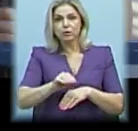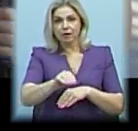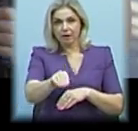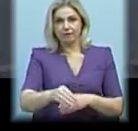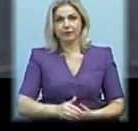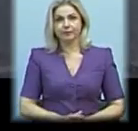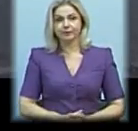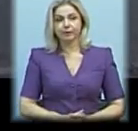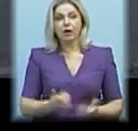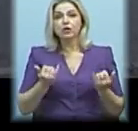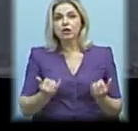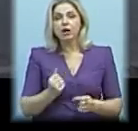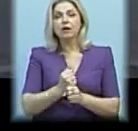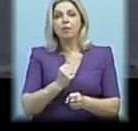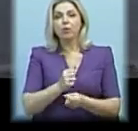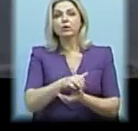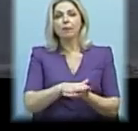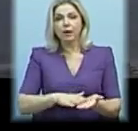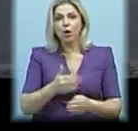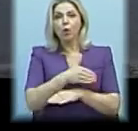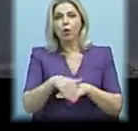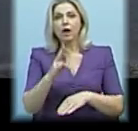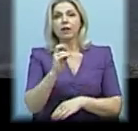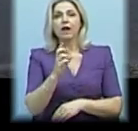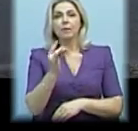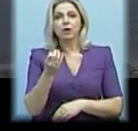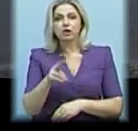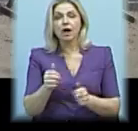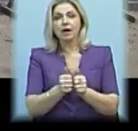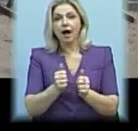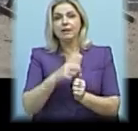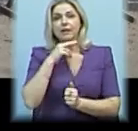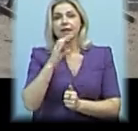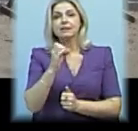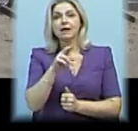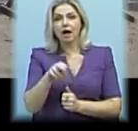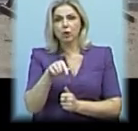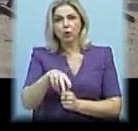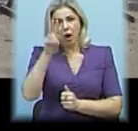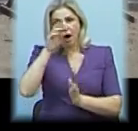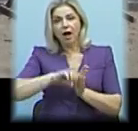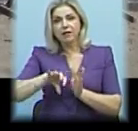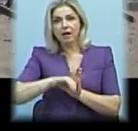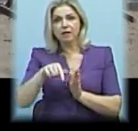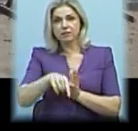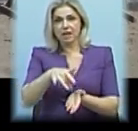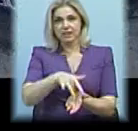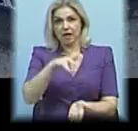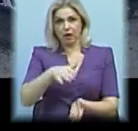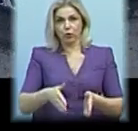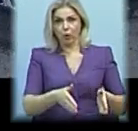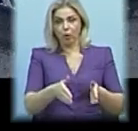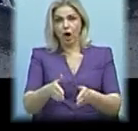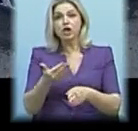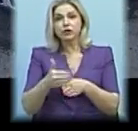колодязів. Зараз роботи тривають на набережній поряд з городищем «Дикий сад». Тут зливна каналізація розташована посеред дороги.